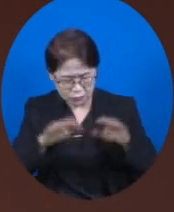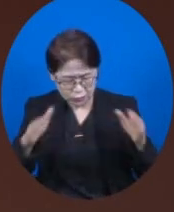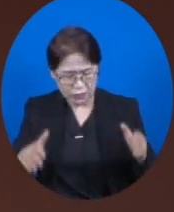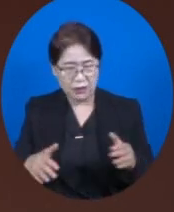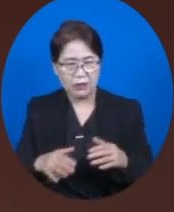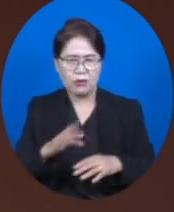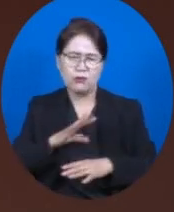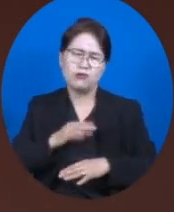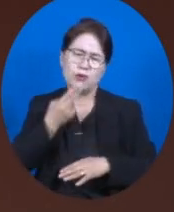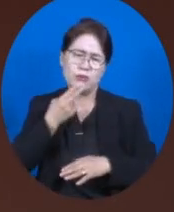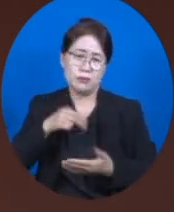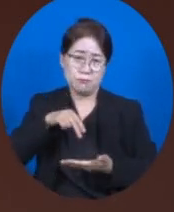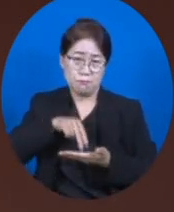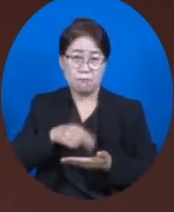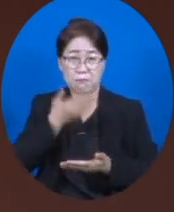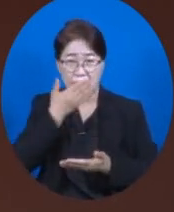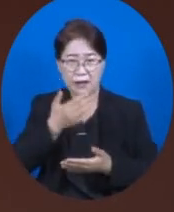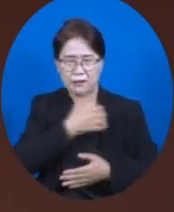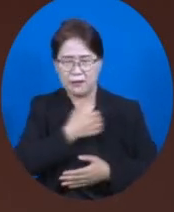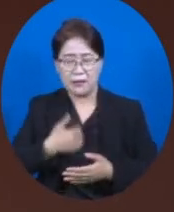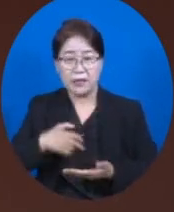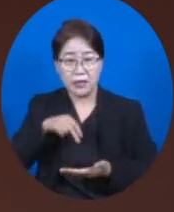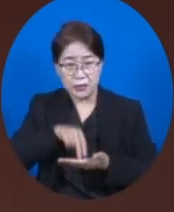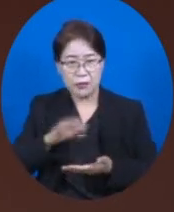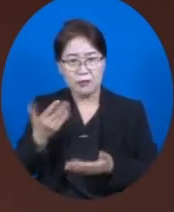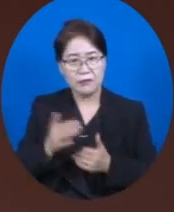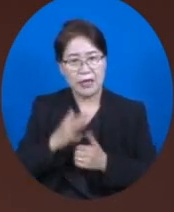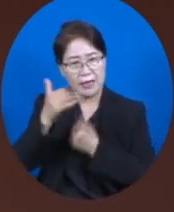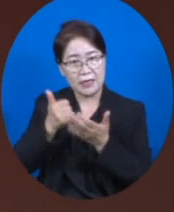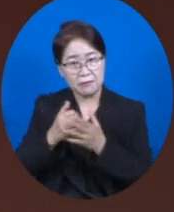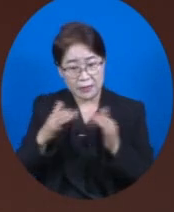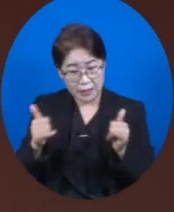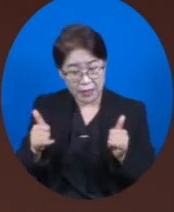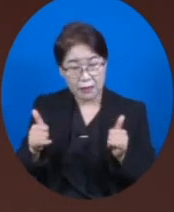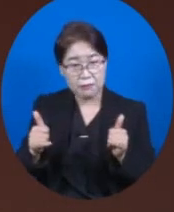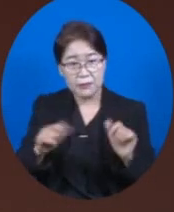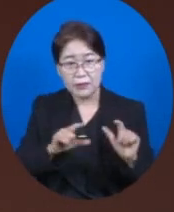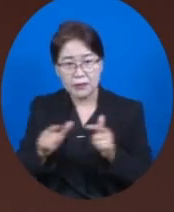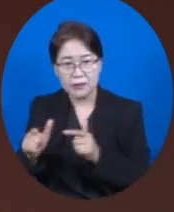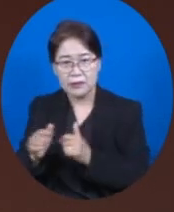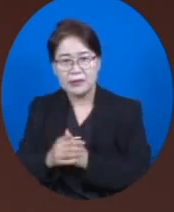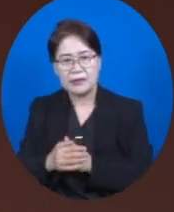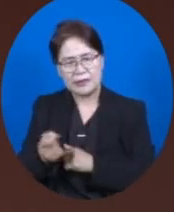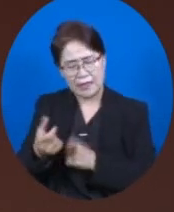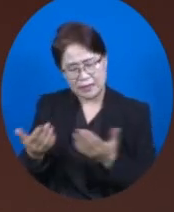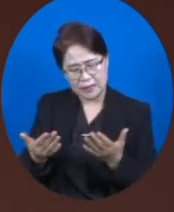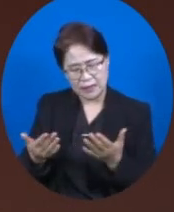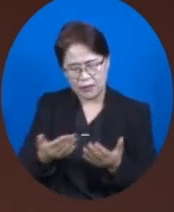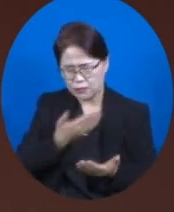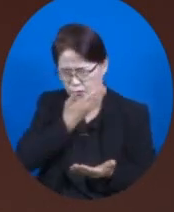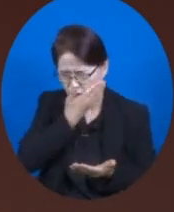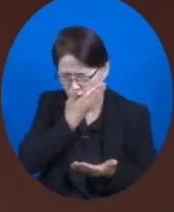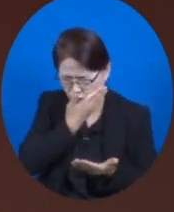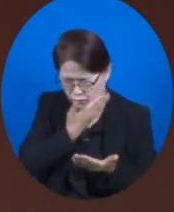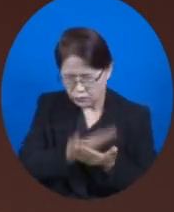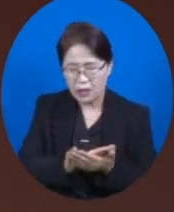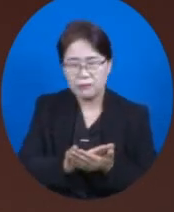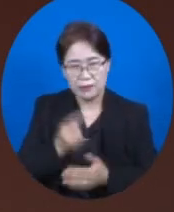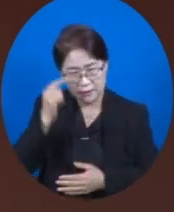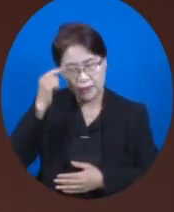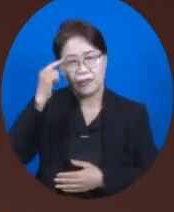설 수가 있는 것입니다 그러므로 하나님의 사람인 우리는요 작은 일에 소중함을 알아야